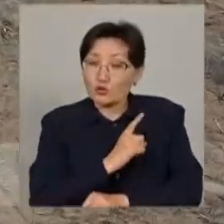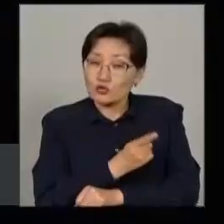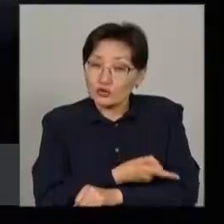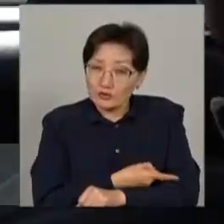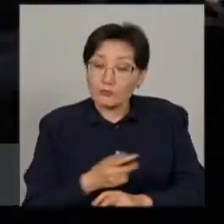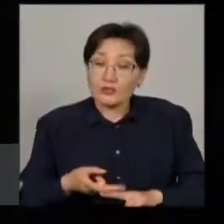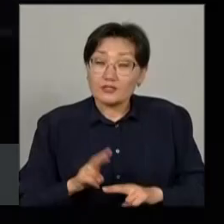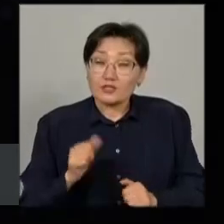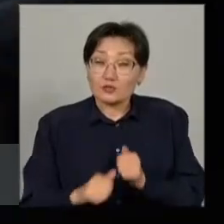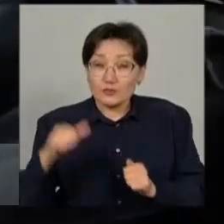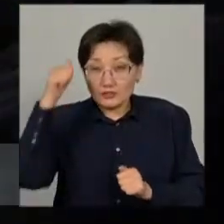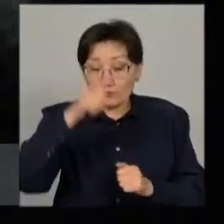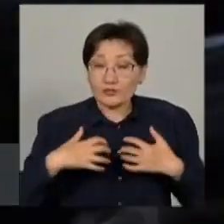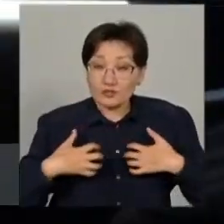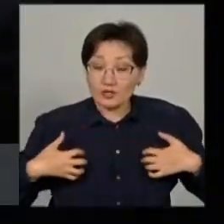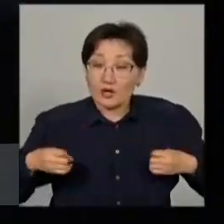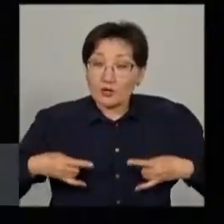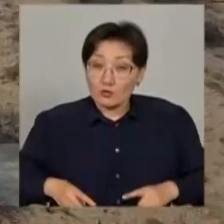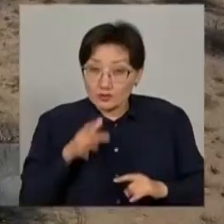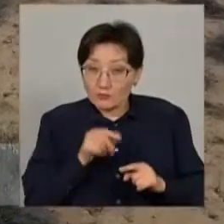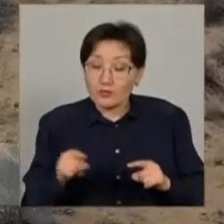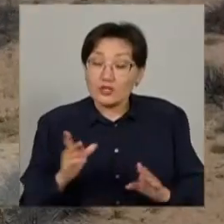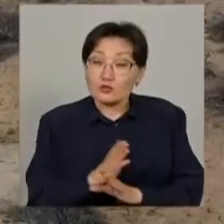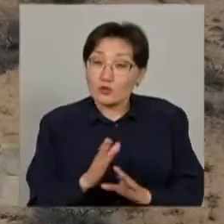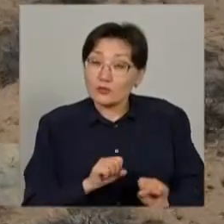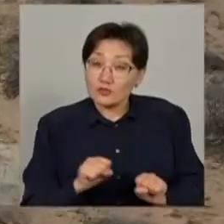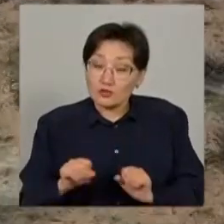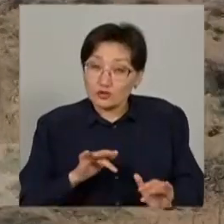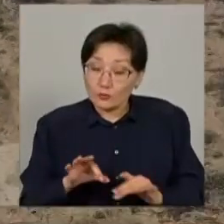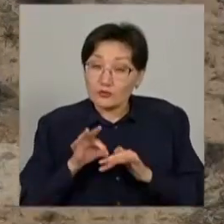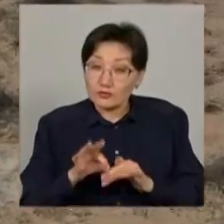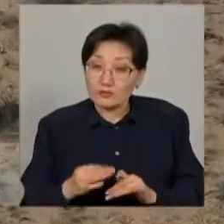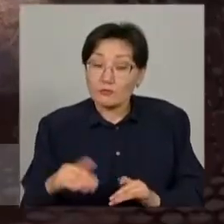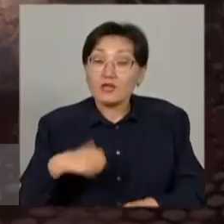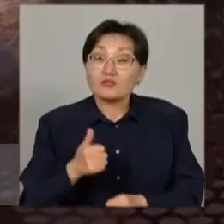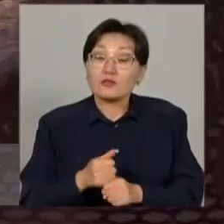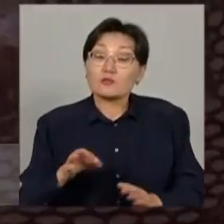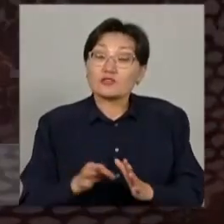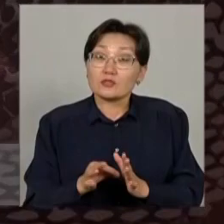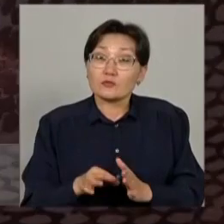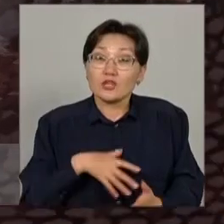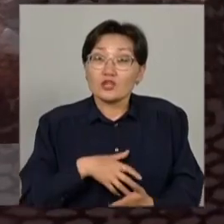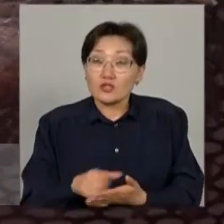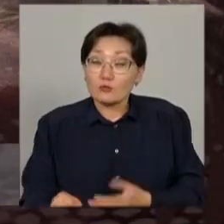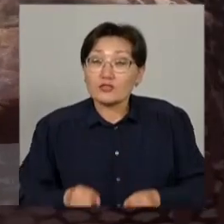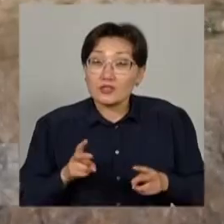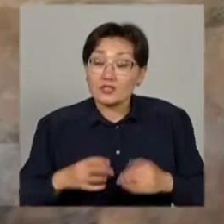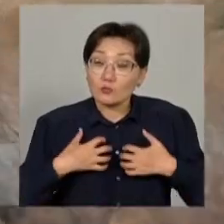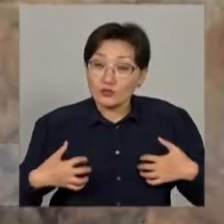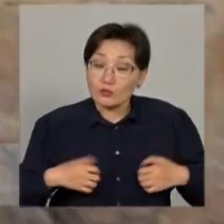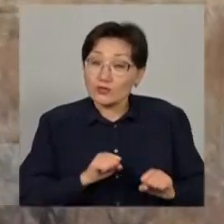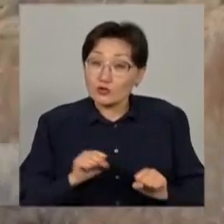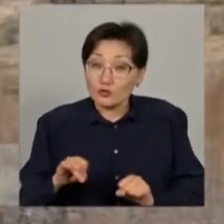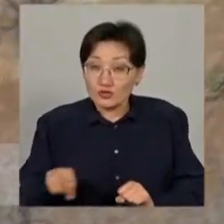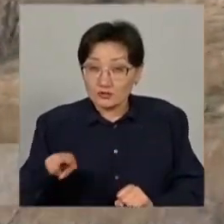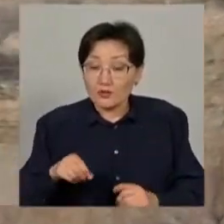түседі. Өйткені жыл сайын киіктер төлдейтін уақытта табиғатты қорғау науқаны өтеді. Оның басты мақсаты жойылып кету қаупі бар жануарларды қорғау